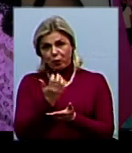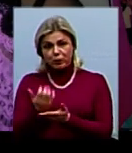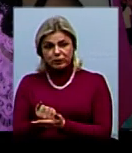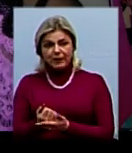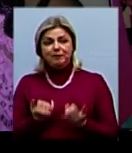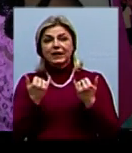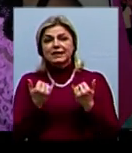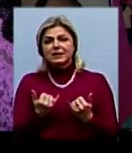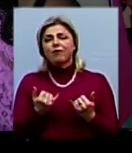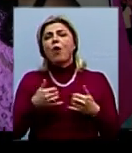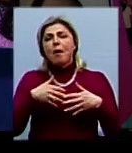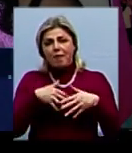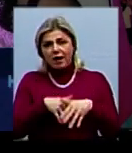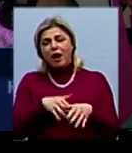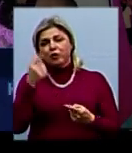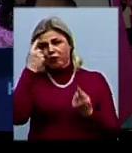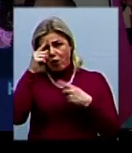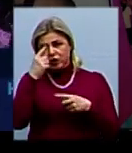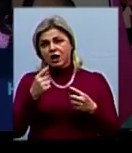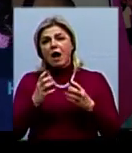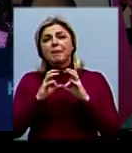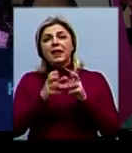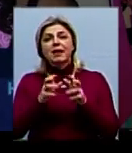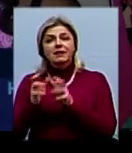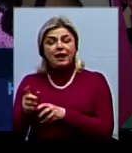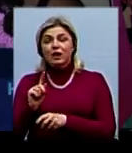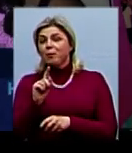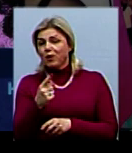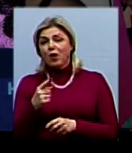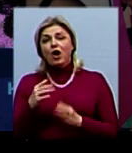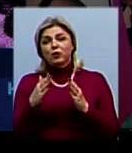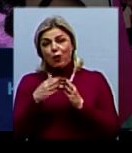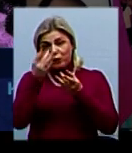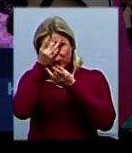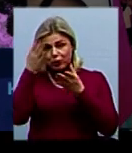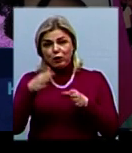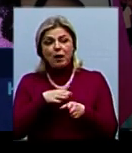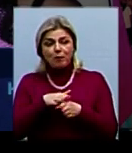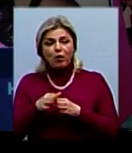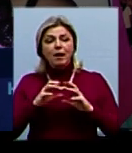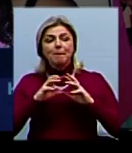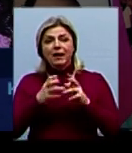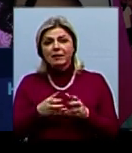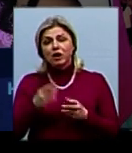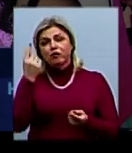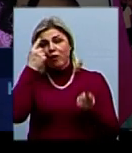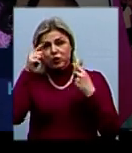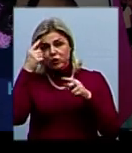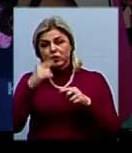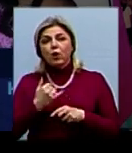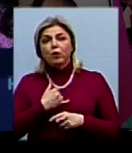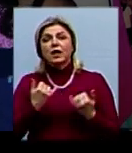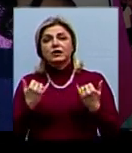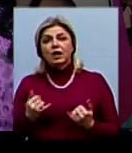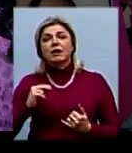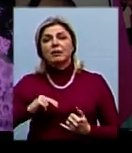нас парад творчих планет, адже будинок культури, він повний планетами творчості. У нас зараз